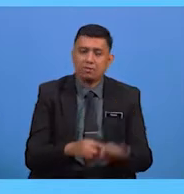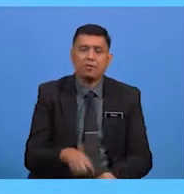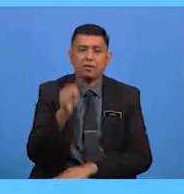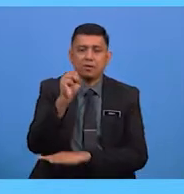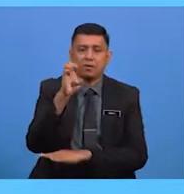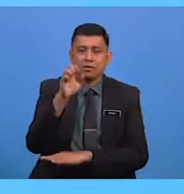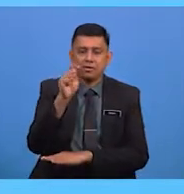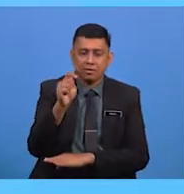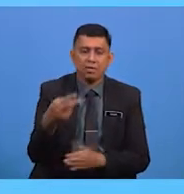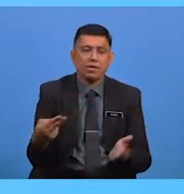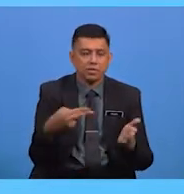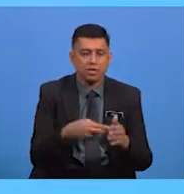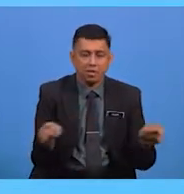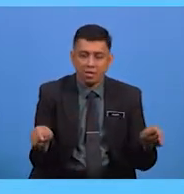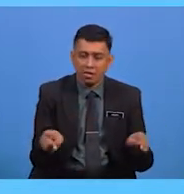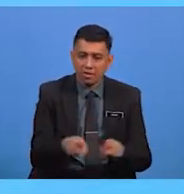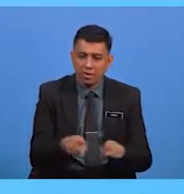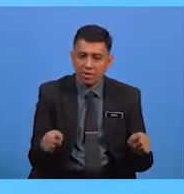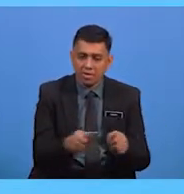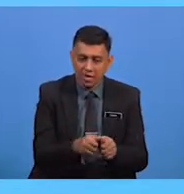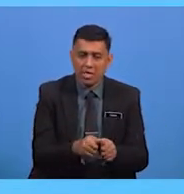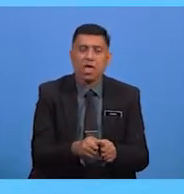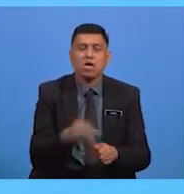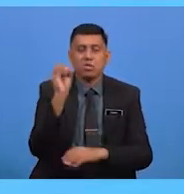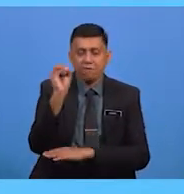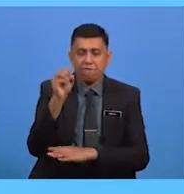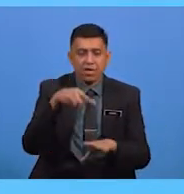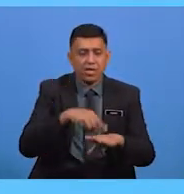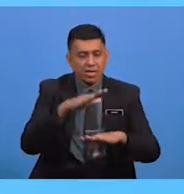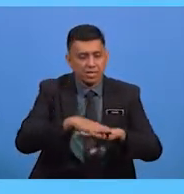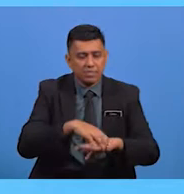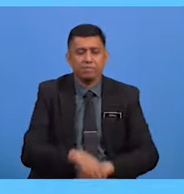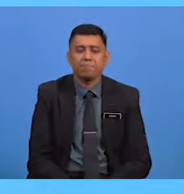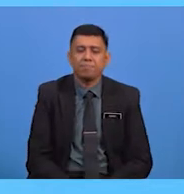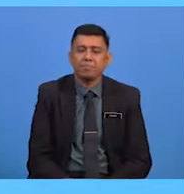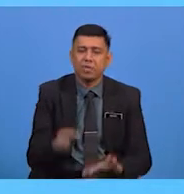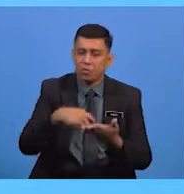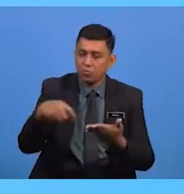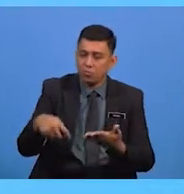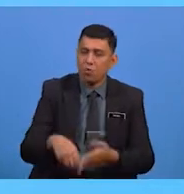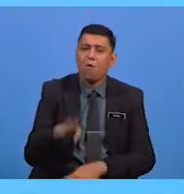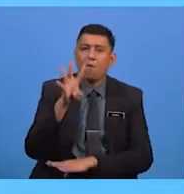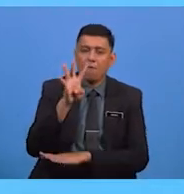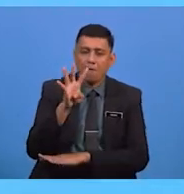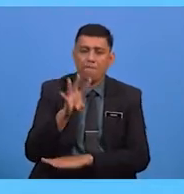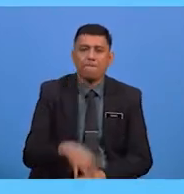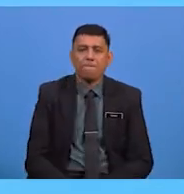setkan pada ulang sama dengan sifar di atas. Oleh itu, tuliskan pernyataan